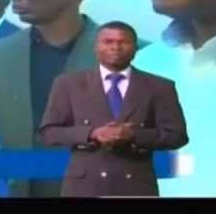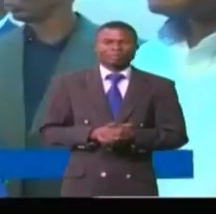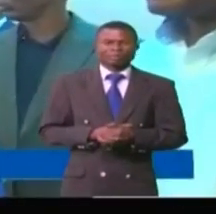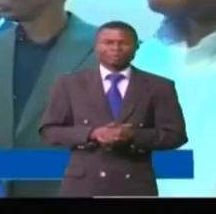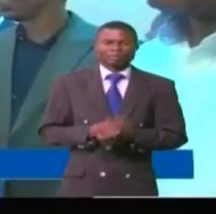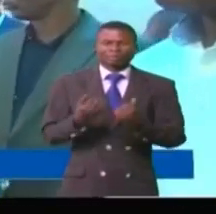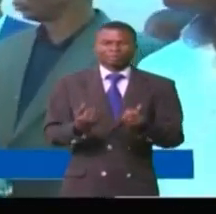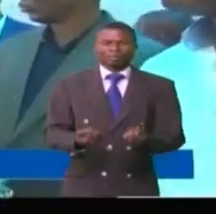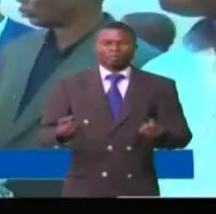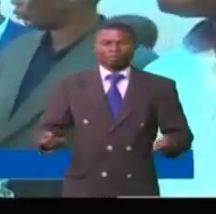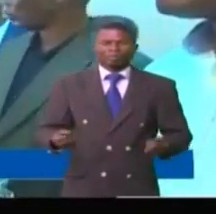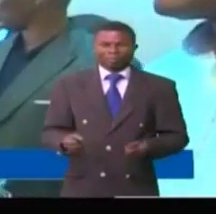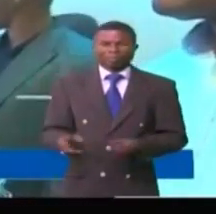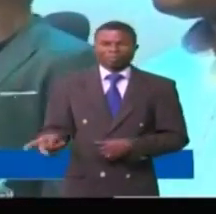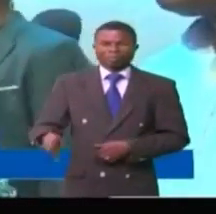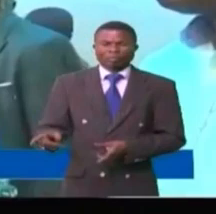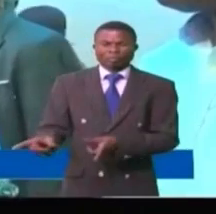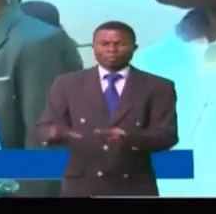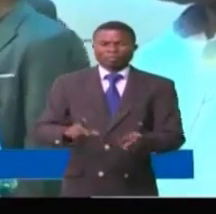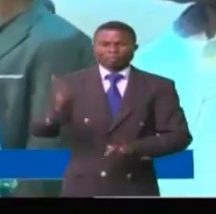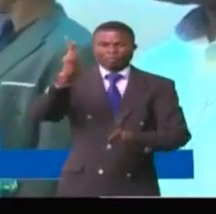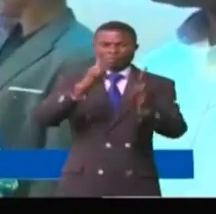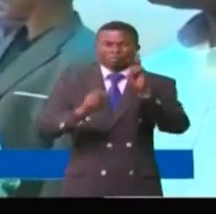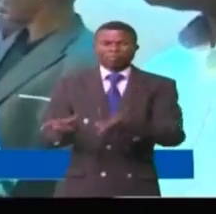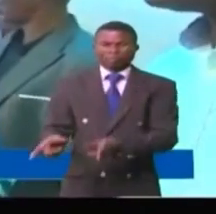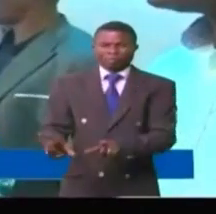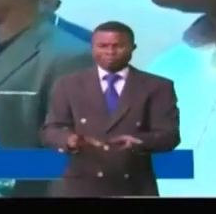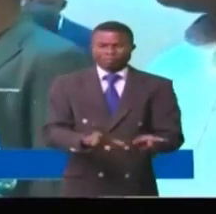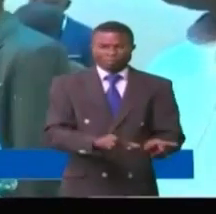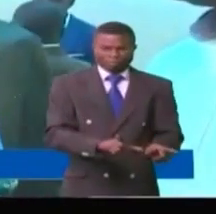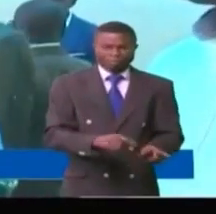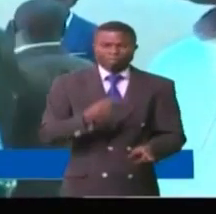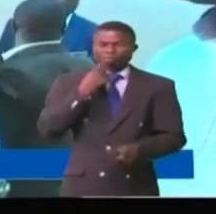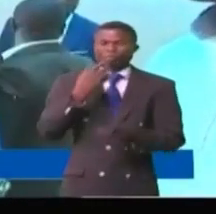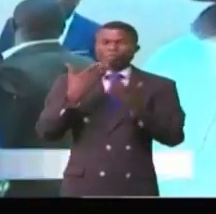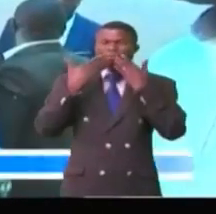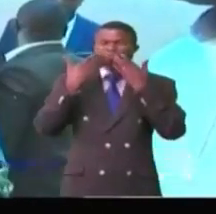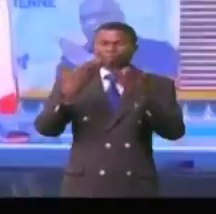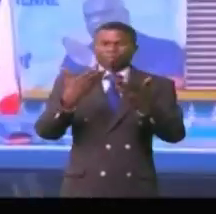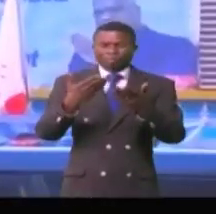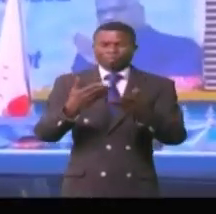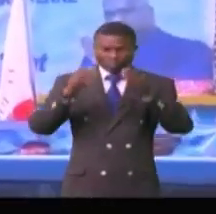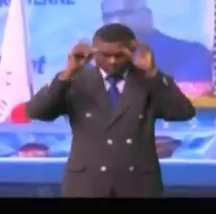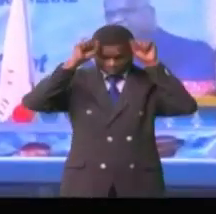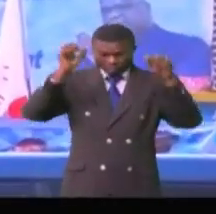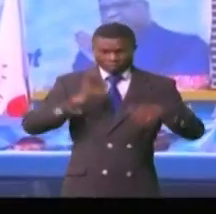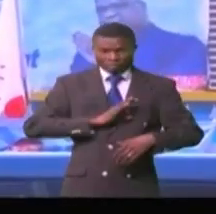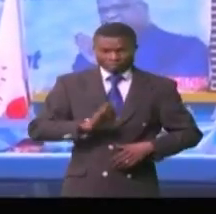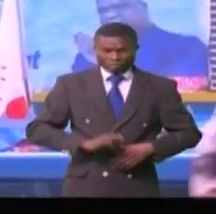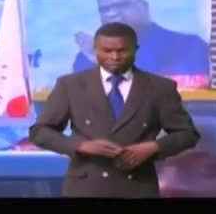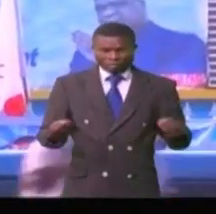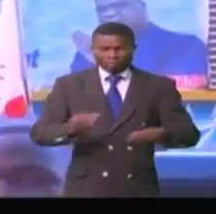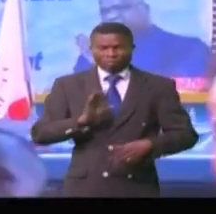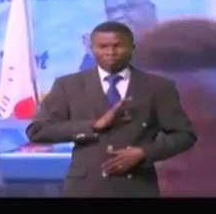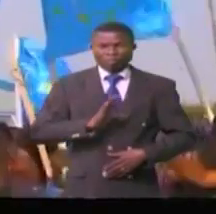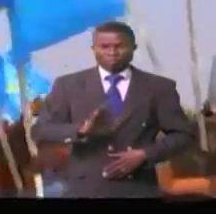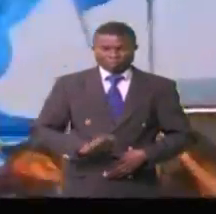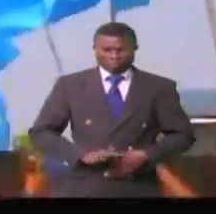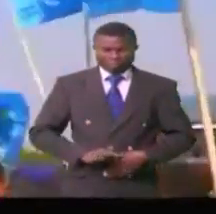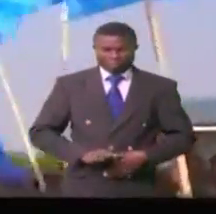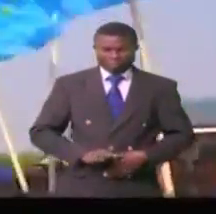Les enfants du Lwanaba, la population du Lwanaba dit merci. Merci à Fati, parce que Fati a